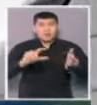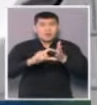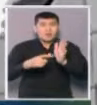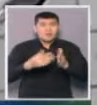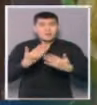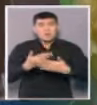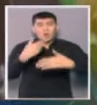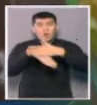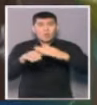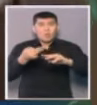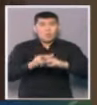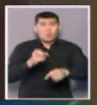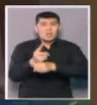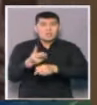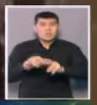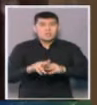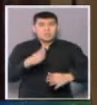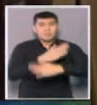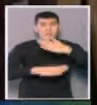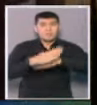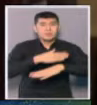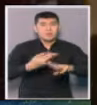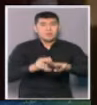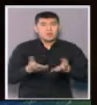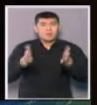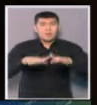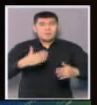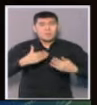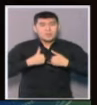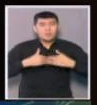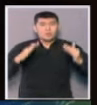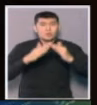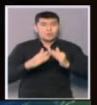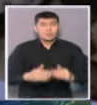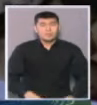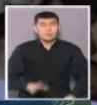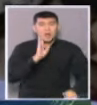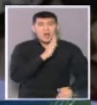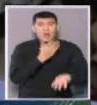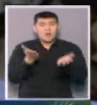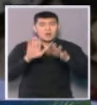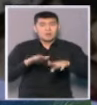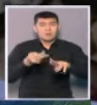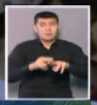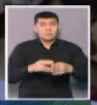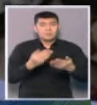қой. Мен сонда қаңғып жүрем, мүгедек болып алып со. Шешемнен қалған үй емес бұл. Мына медаль